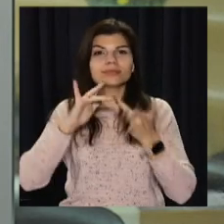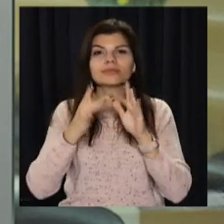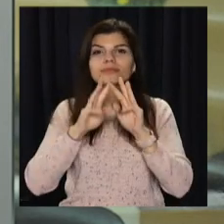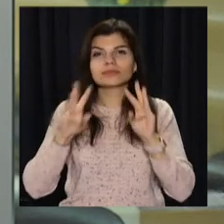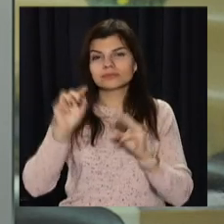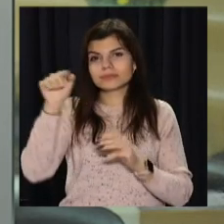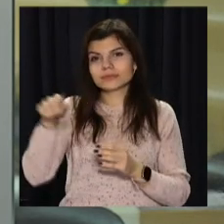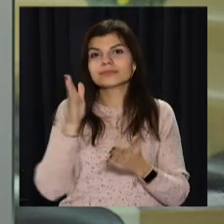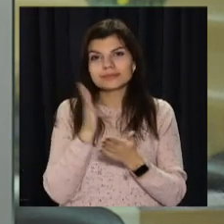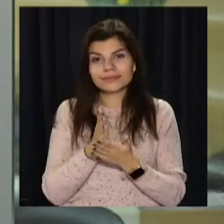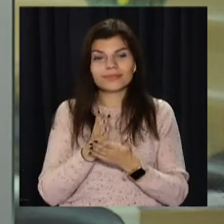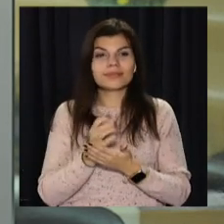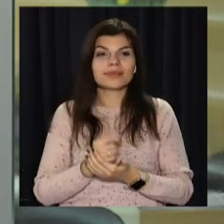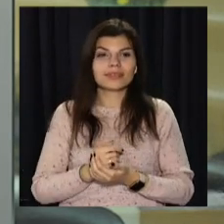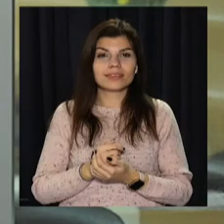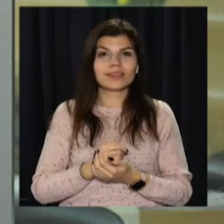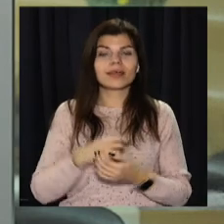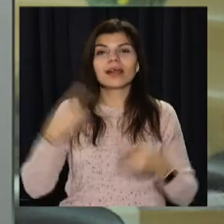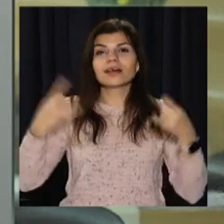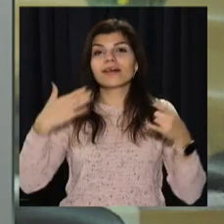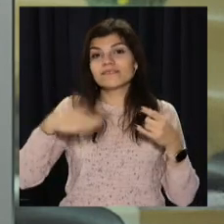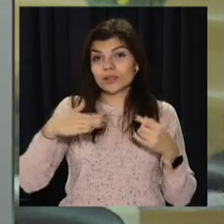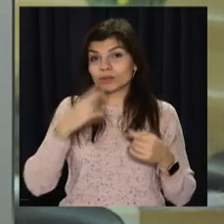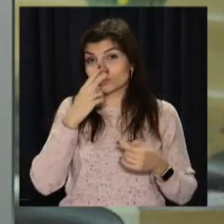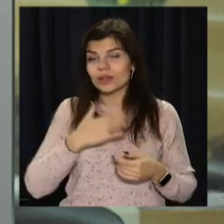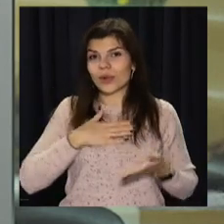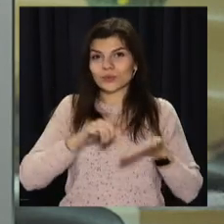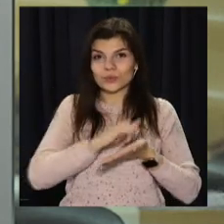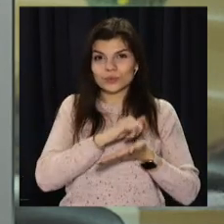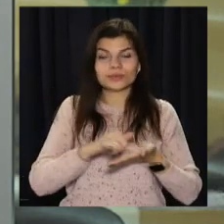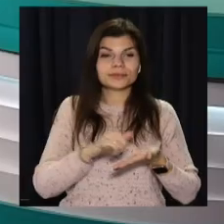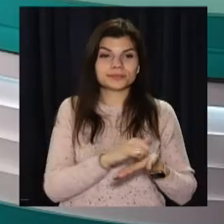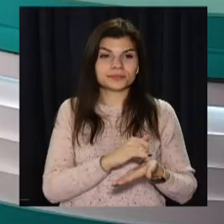нашому сайті opentv.media. Сюжети переглядайте на нашому